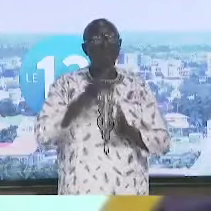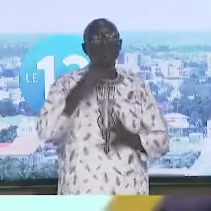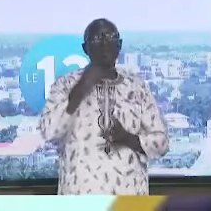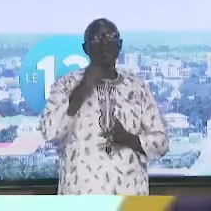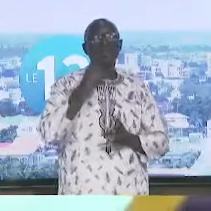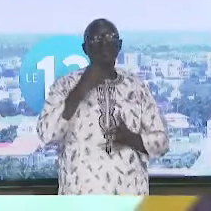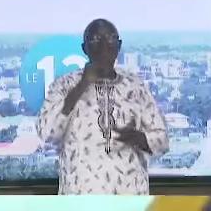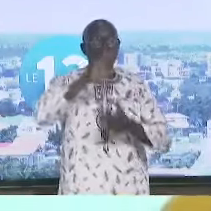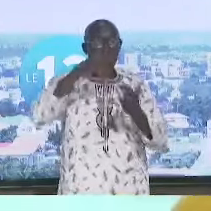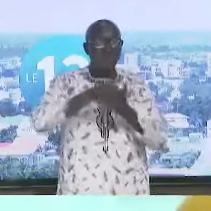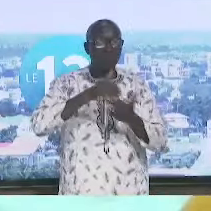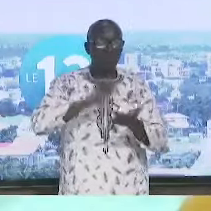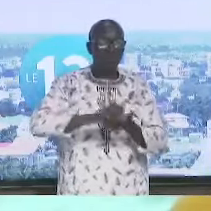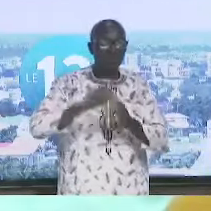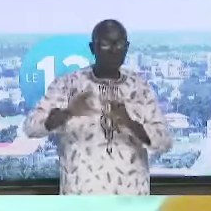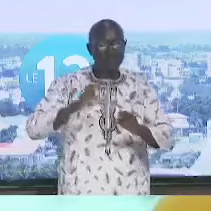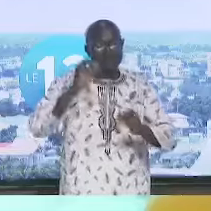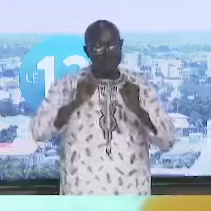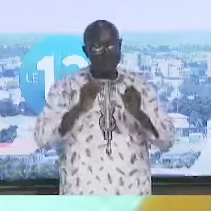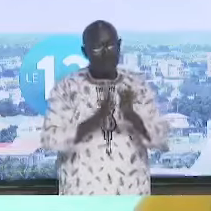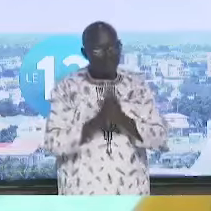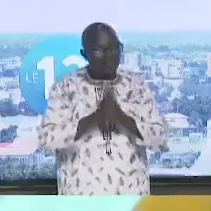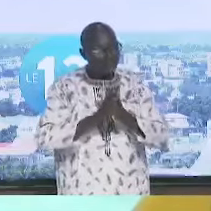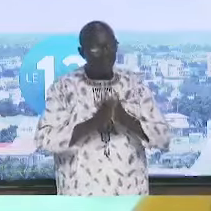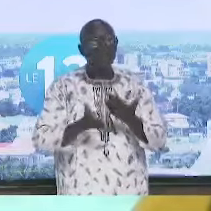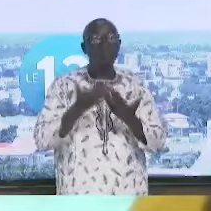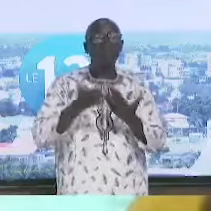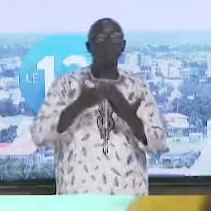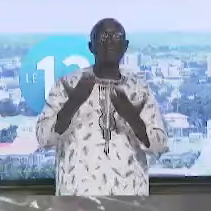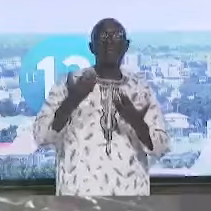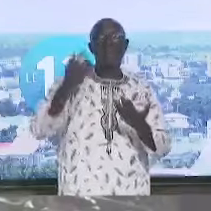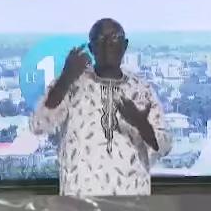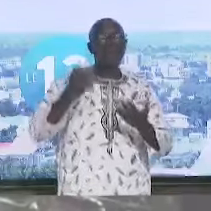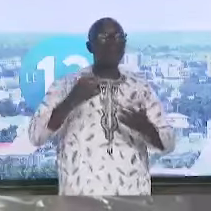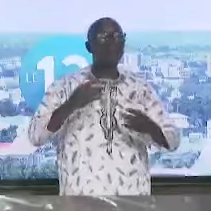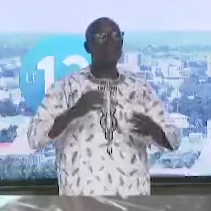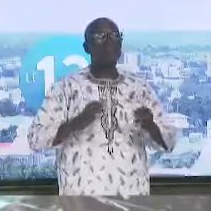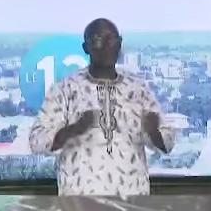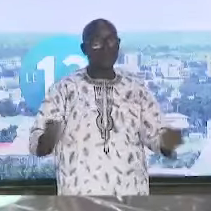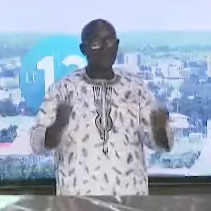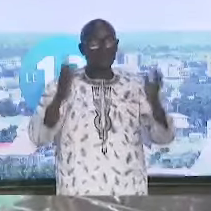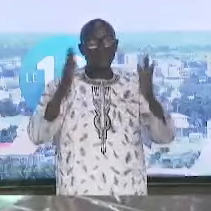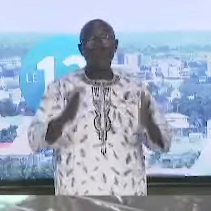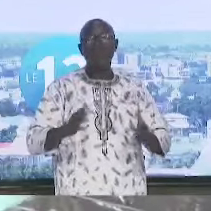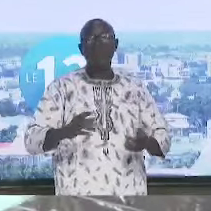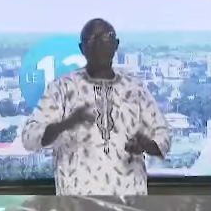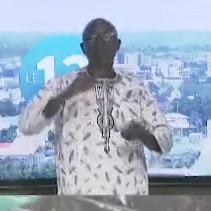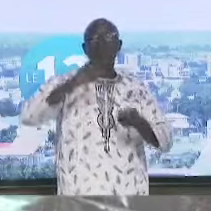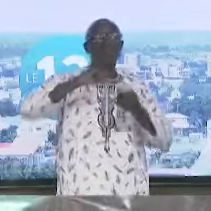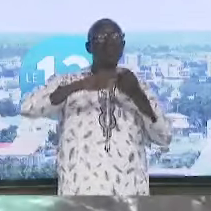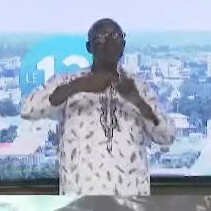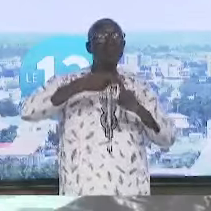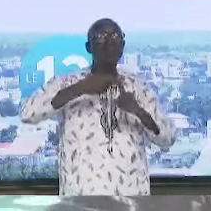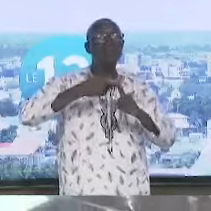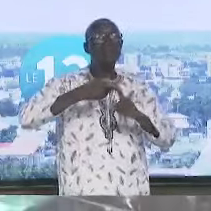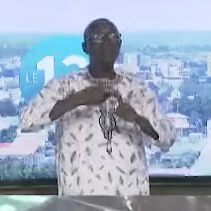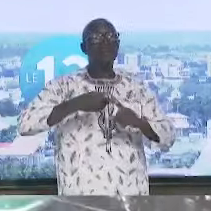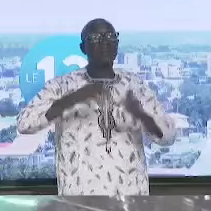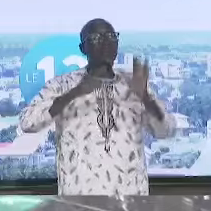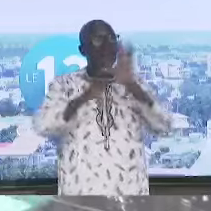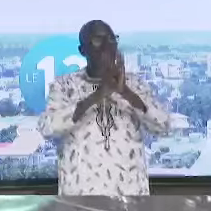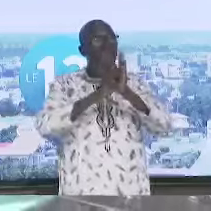qu'on fait, quand l'élève est motivé, c'est plus facile pour l'entraîneur. C'est un ami, un modèle pour moi parce que c'est vraiment quelqu'un qui